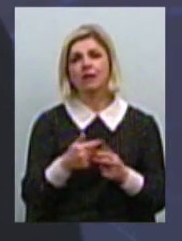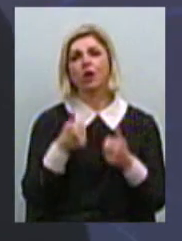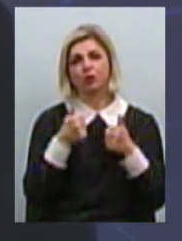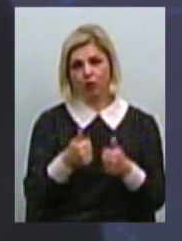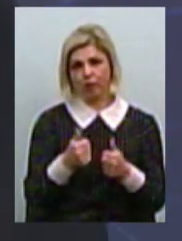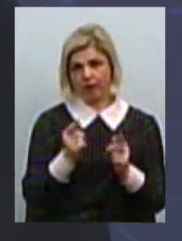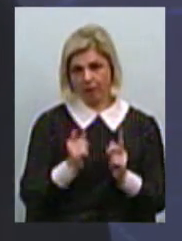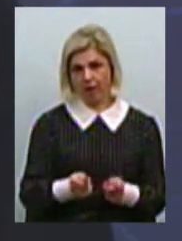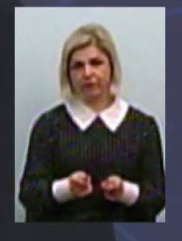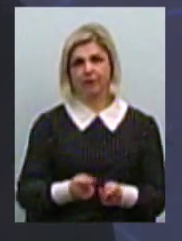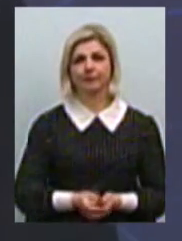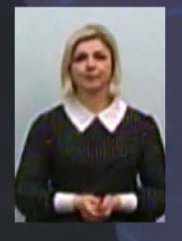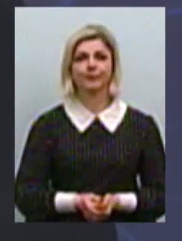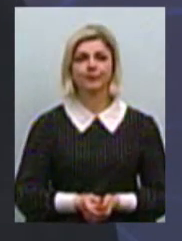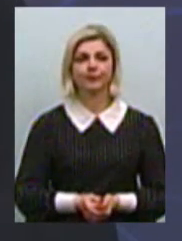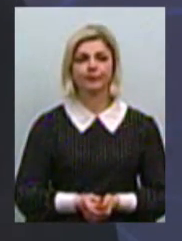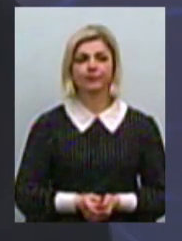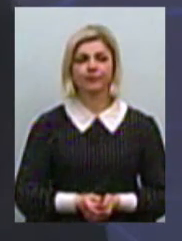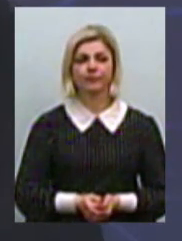І там